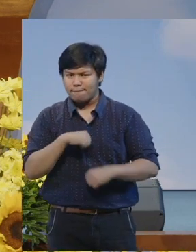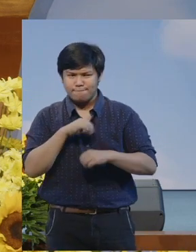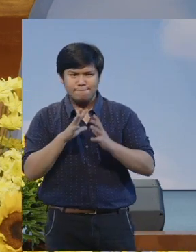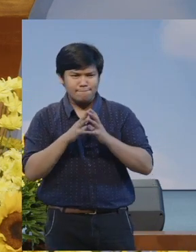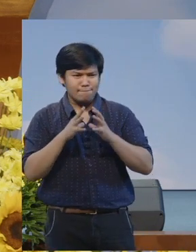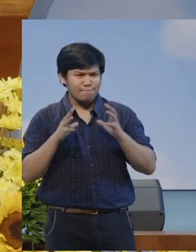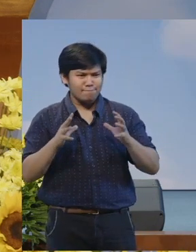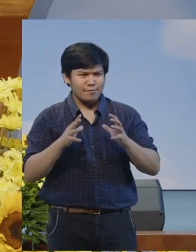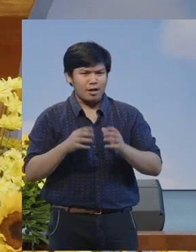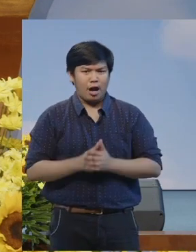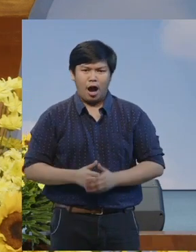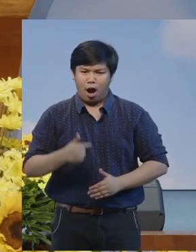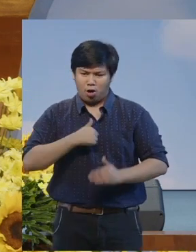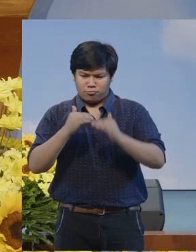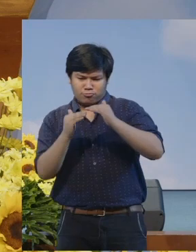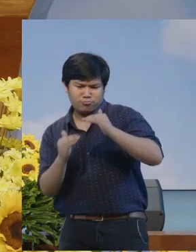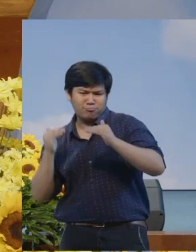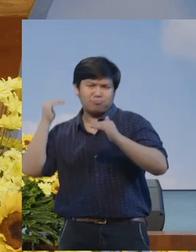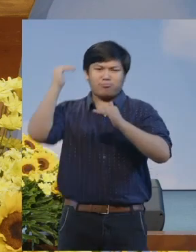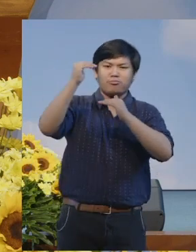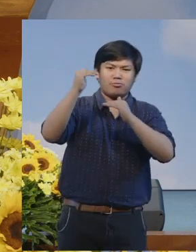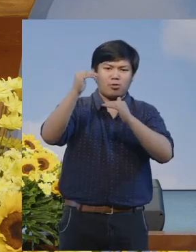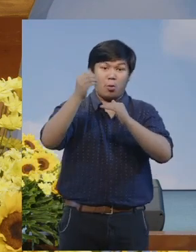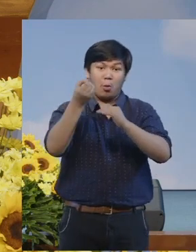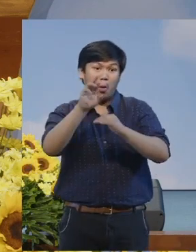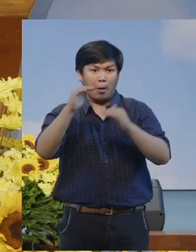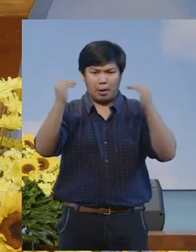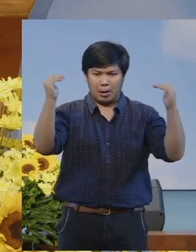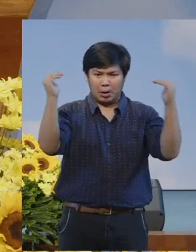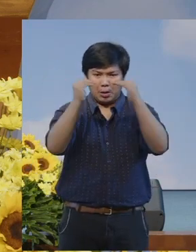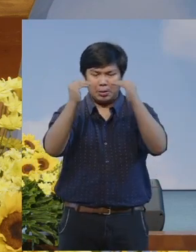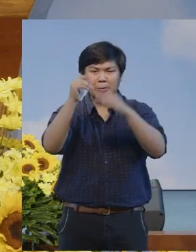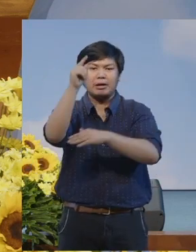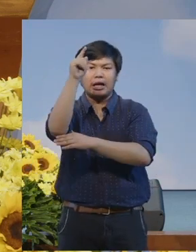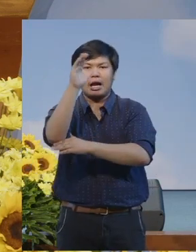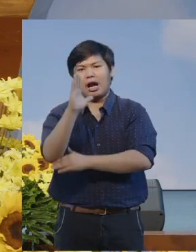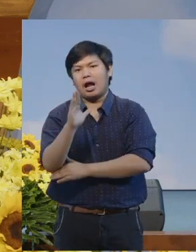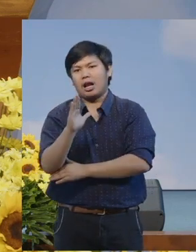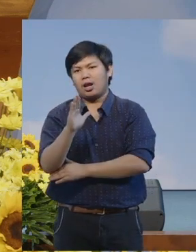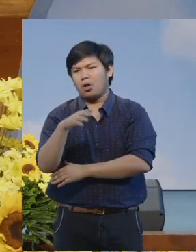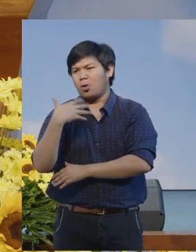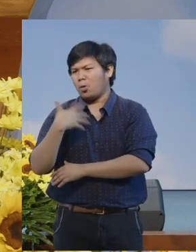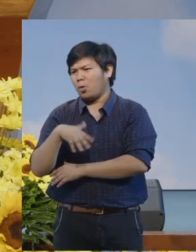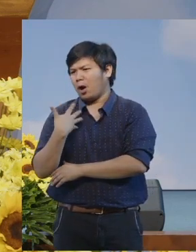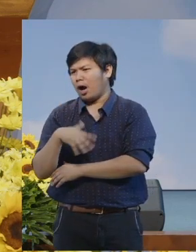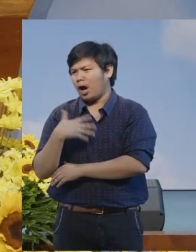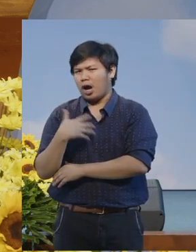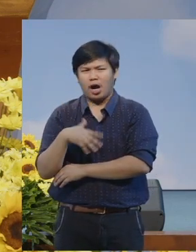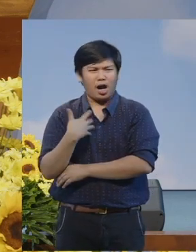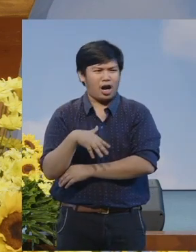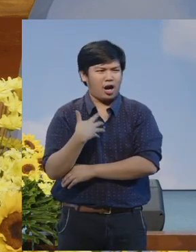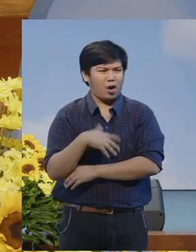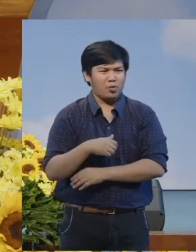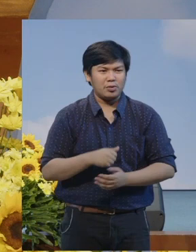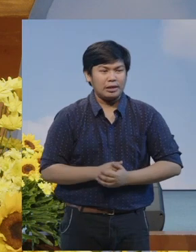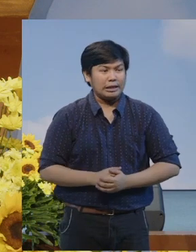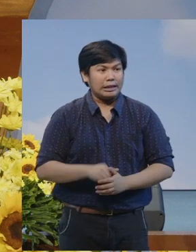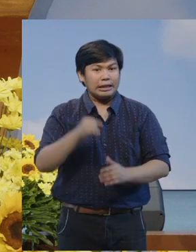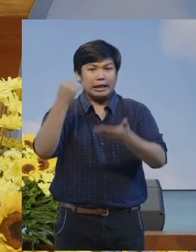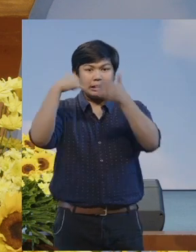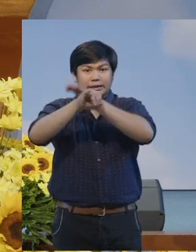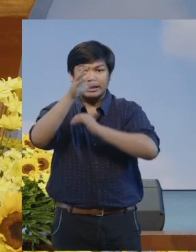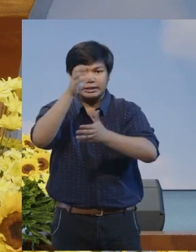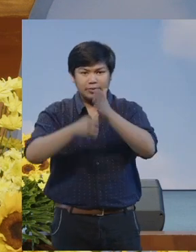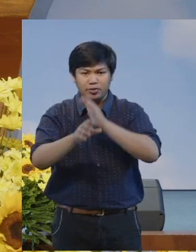niyang itinaas ang kanyang sarili upang mahigitan pa ang Diyos. Sabi sa Isaiah